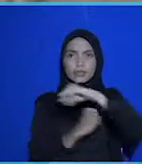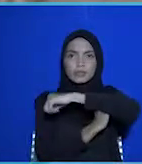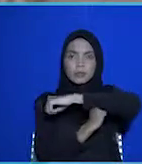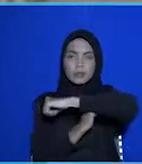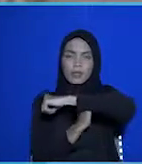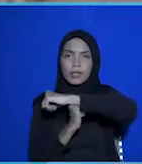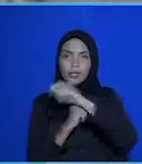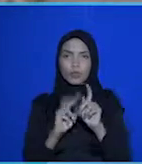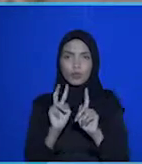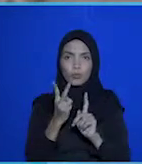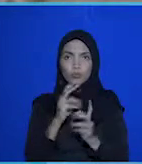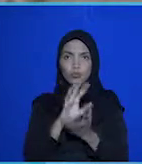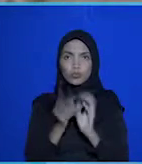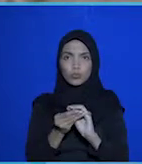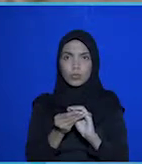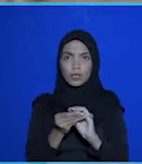12 jembatan yang